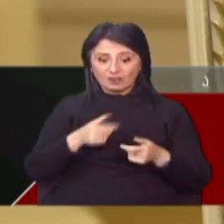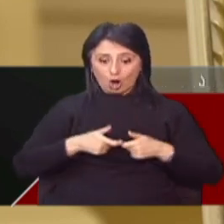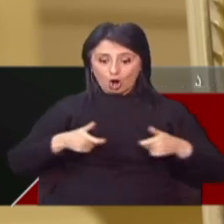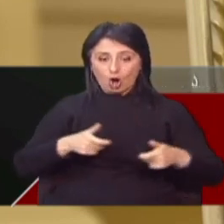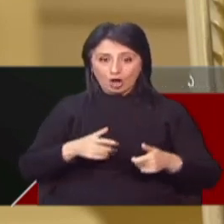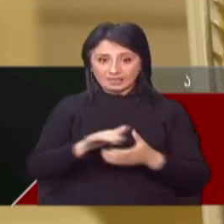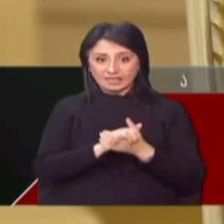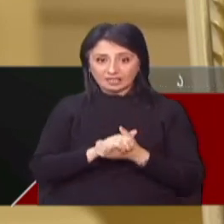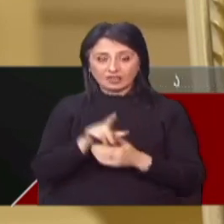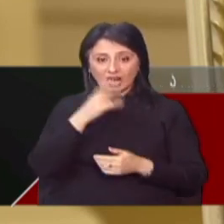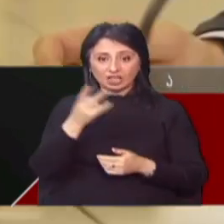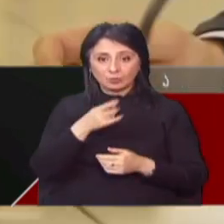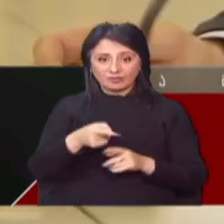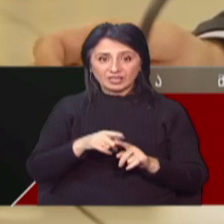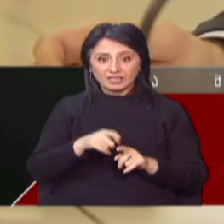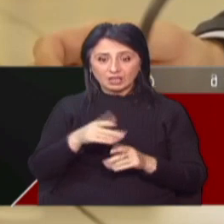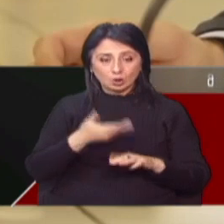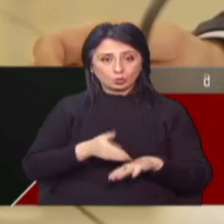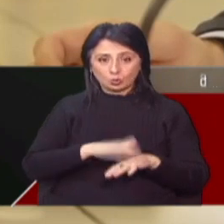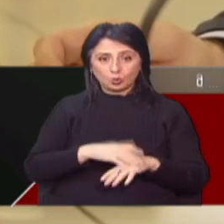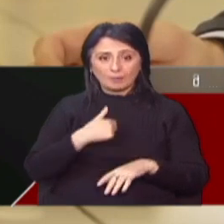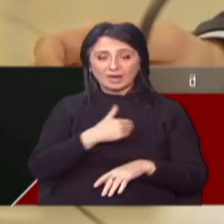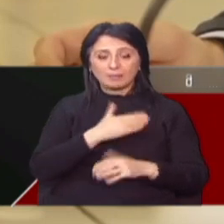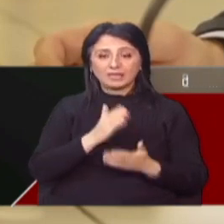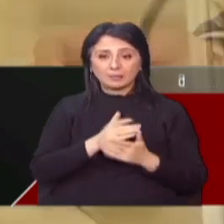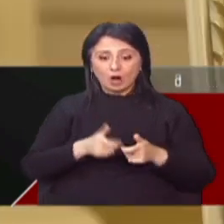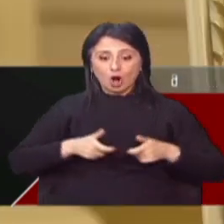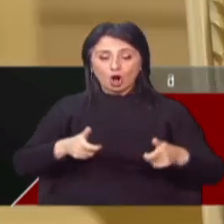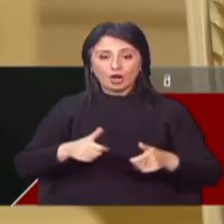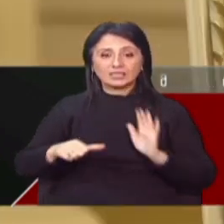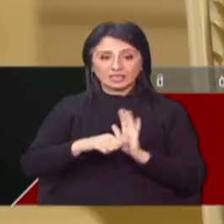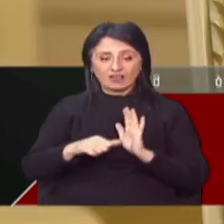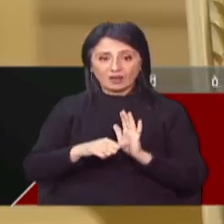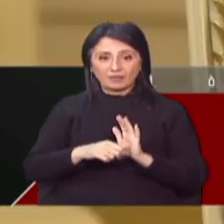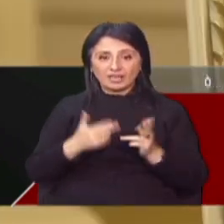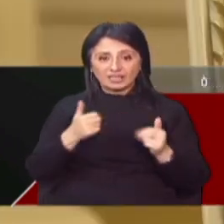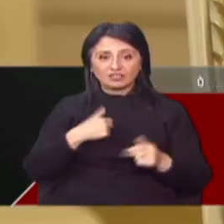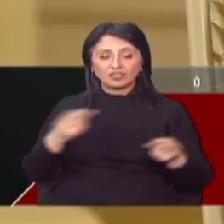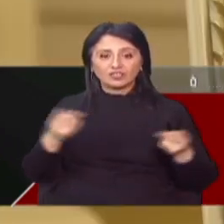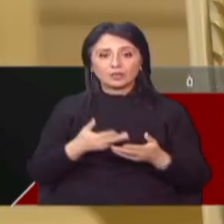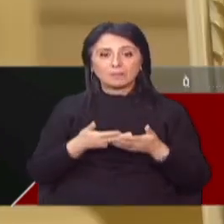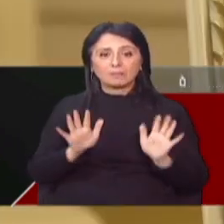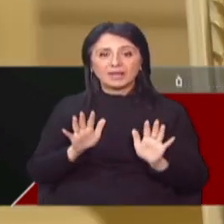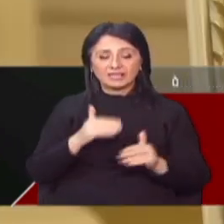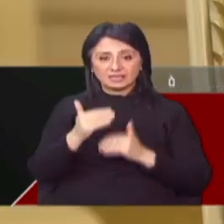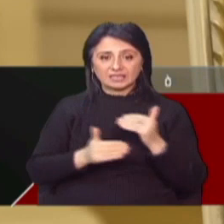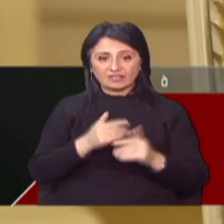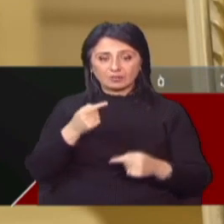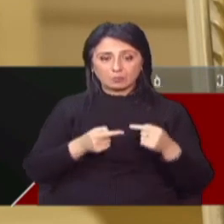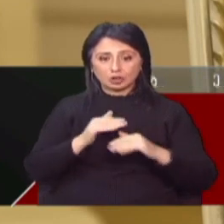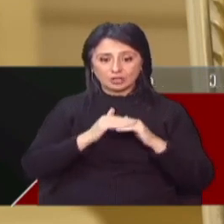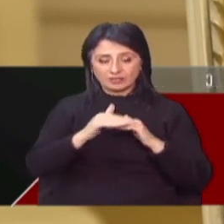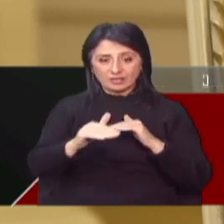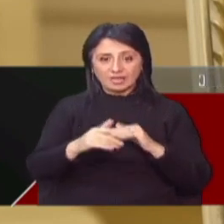კონგრესზე, ერთიანობაზე, რა თქმა უნდა, ეს თუ ამხრივ რთულია. მე იმედი მაქვს, რომ კონგრესი დაგვეხმარება. დიახ, ჩვენ გვჭირდება უფრო მეტი წარმატება ბრძოლის